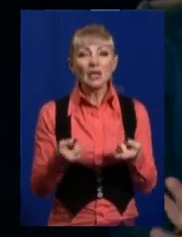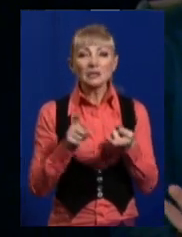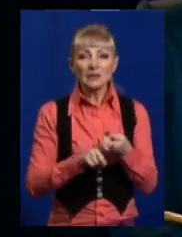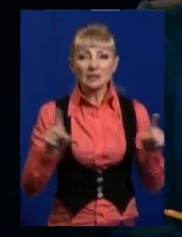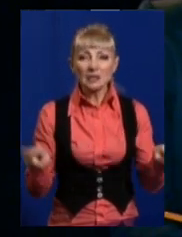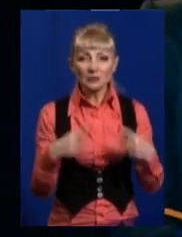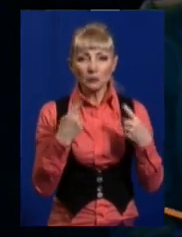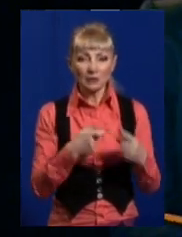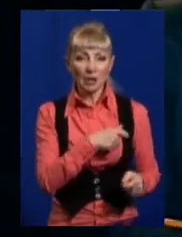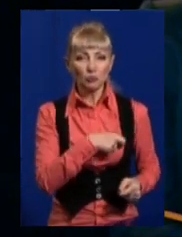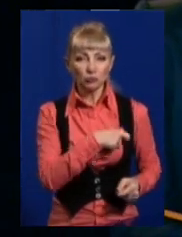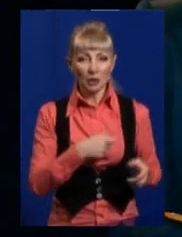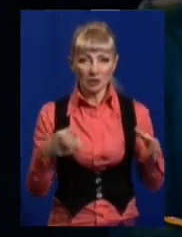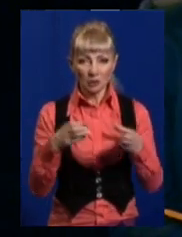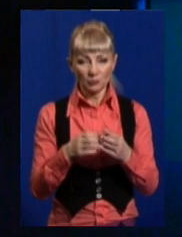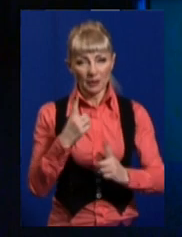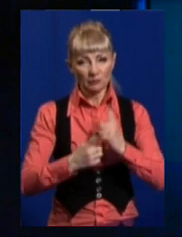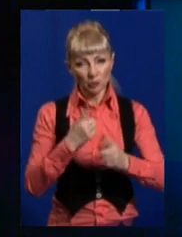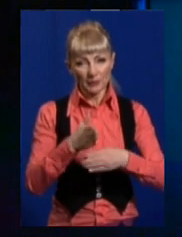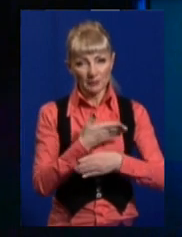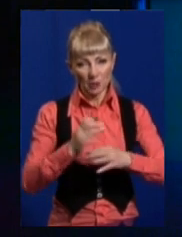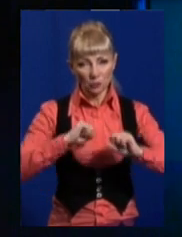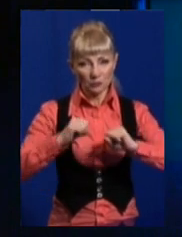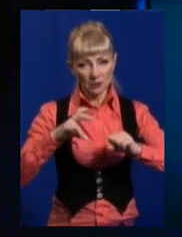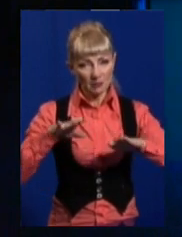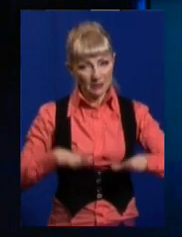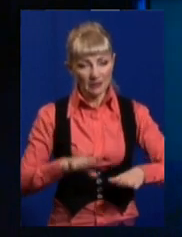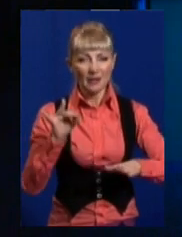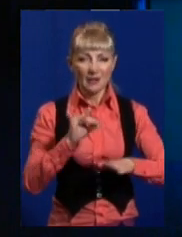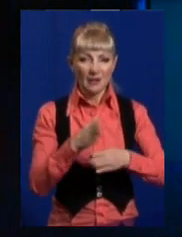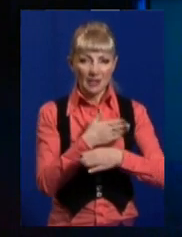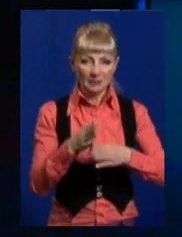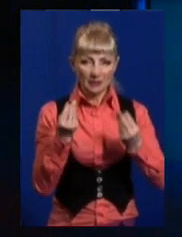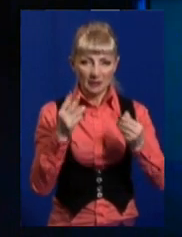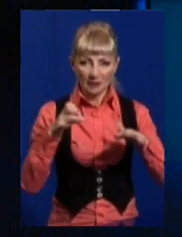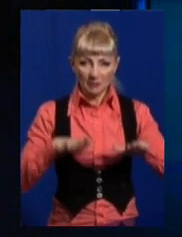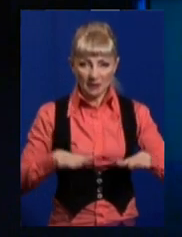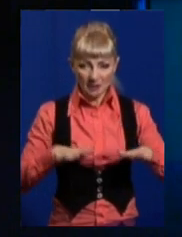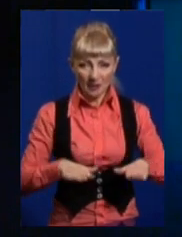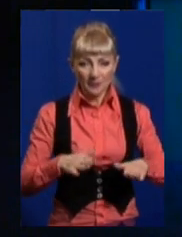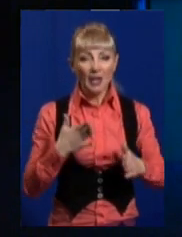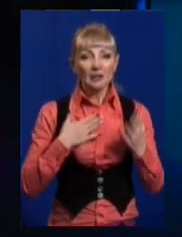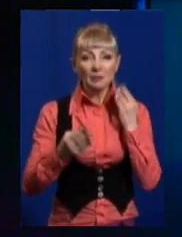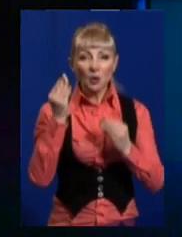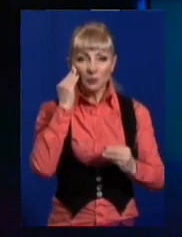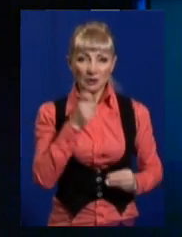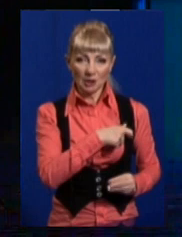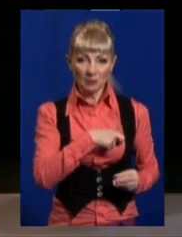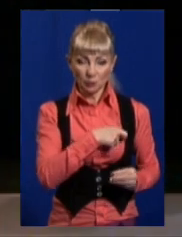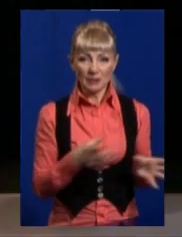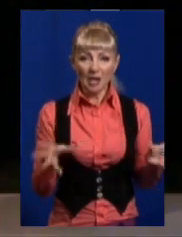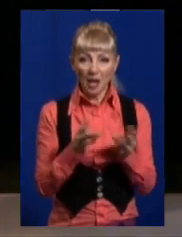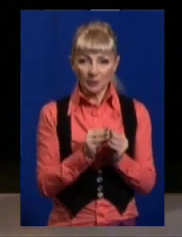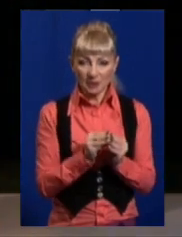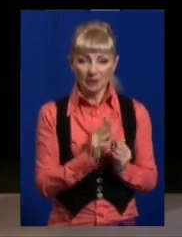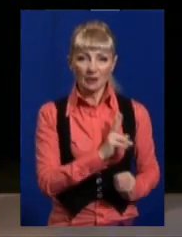оцієї депутатської групи реформа децентралізації? На мою думку, ось таке депутатське об'єднання,